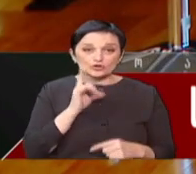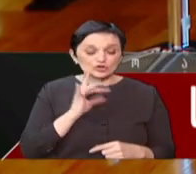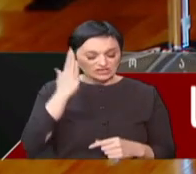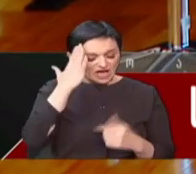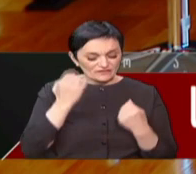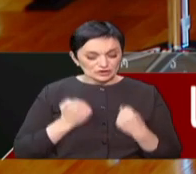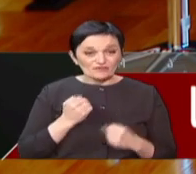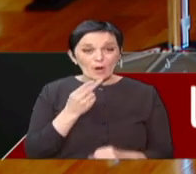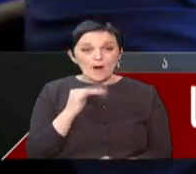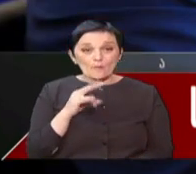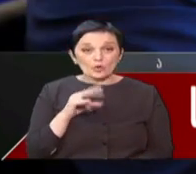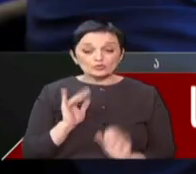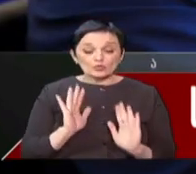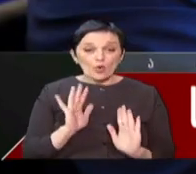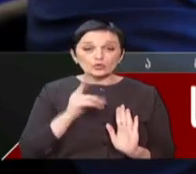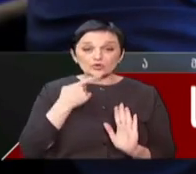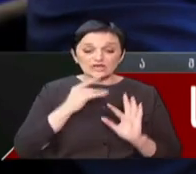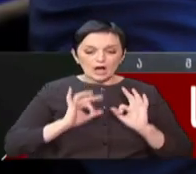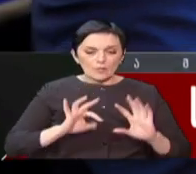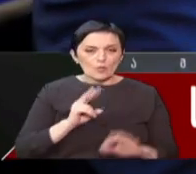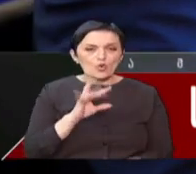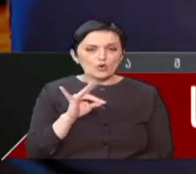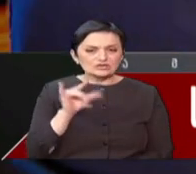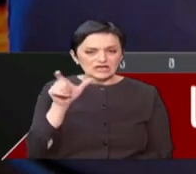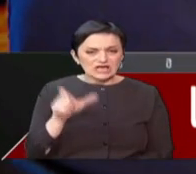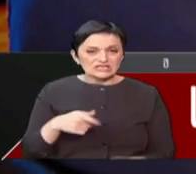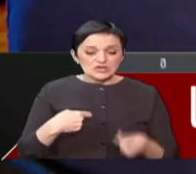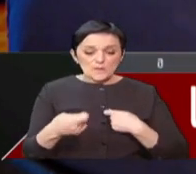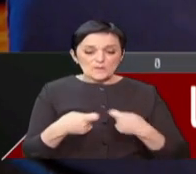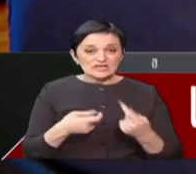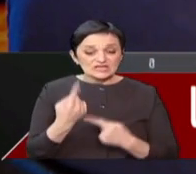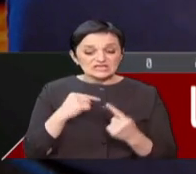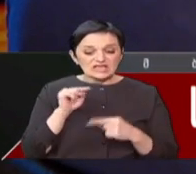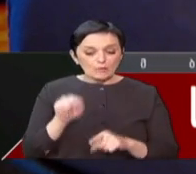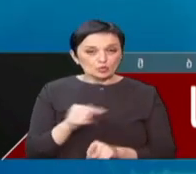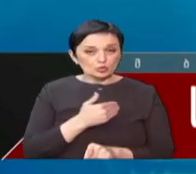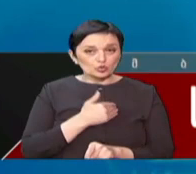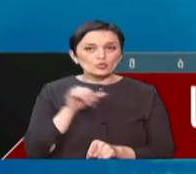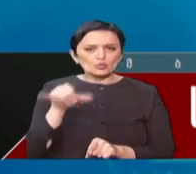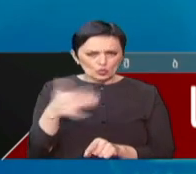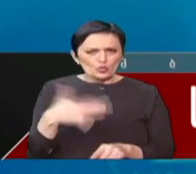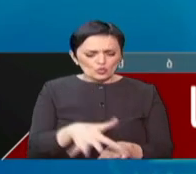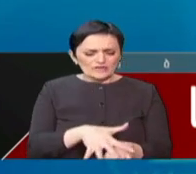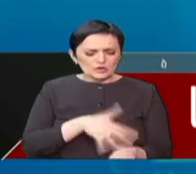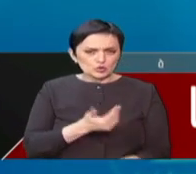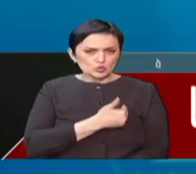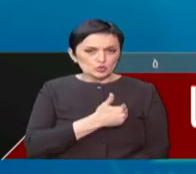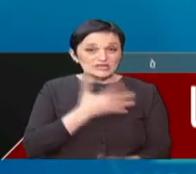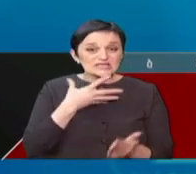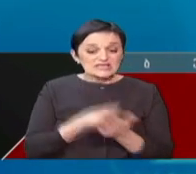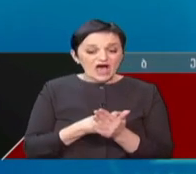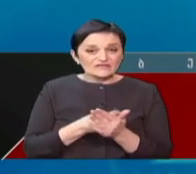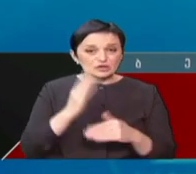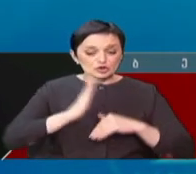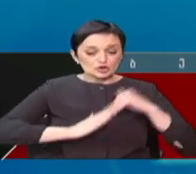tavsikavebs. Shala Papuashvili kholod imas ambobs, rom Irakli Kovzanadzes biznesshi dabruneba surs. Imas khonda ukve didi khali suruli, rom tavis